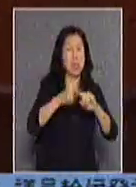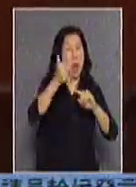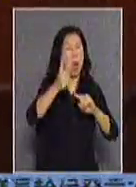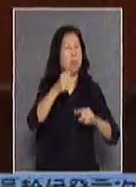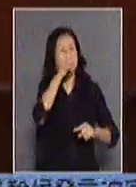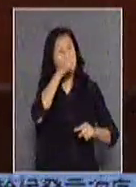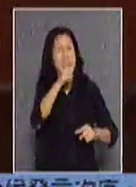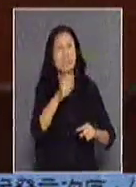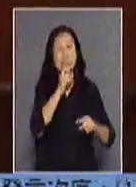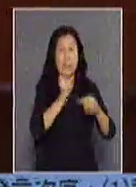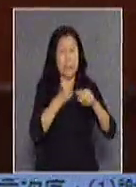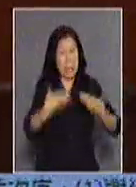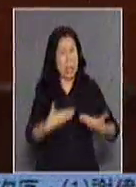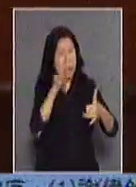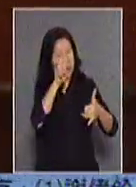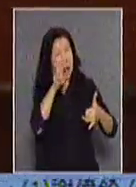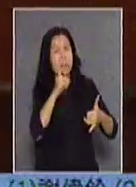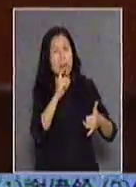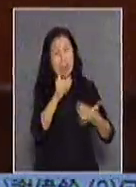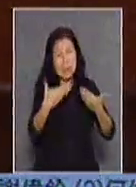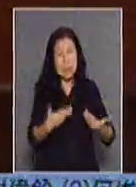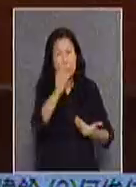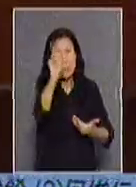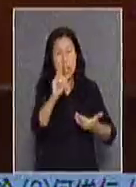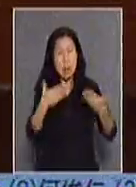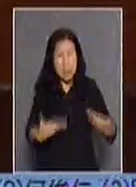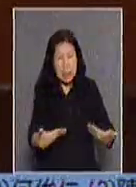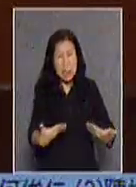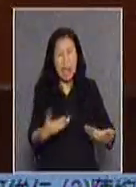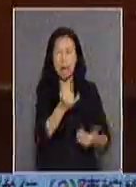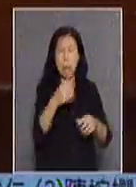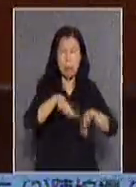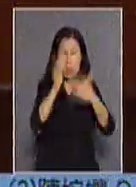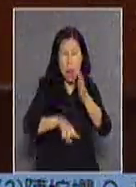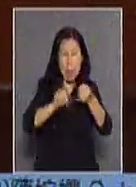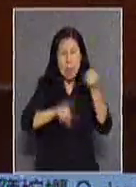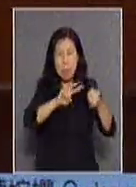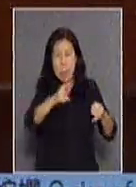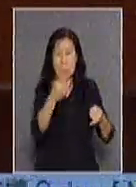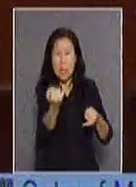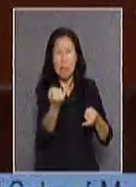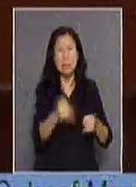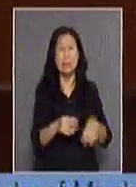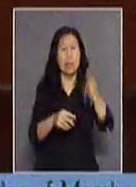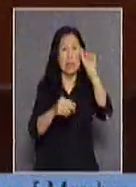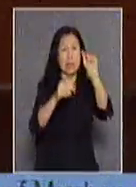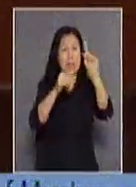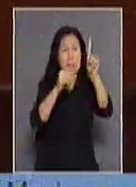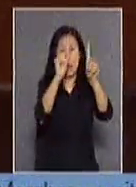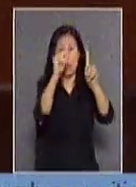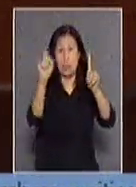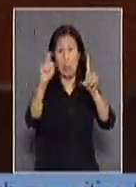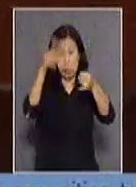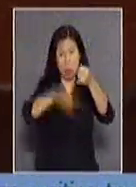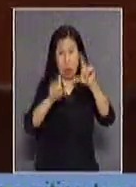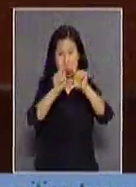越應該檢討為什麼會今非昔比呢？第179段最尾那句，